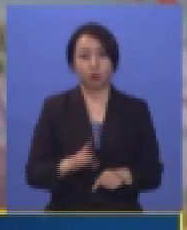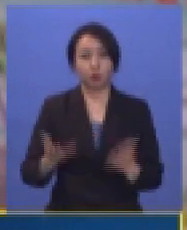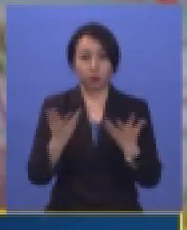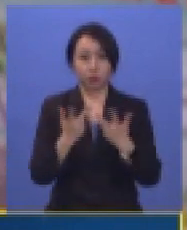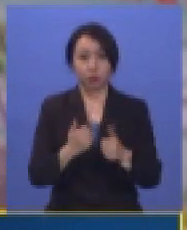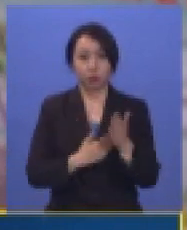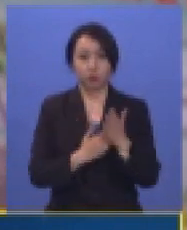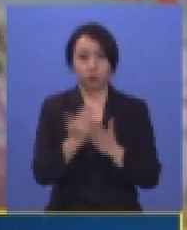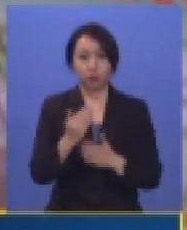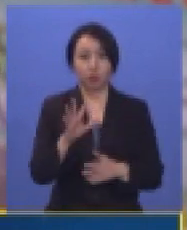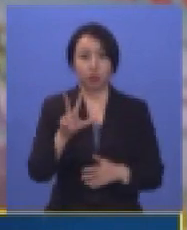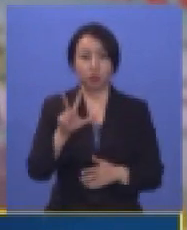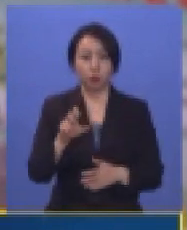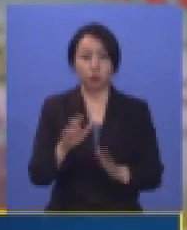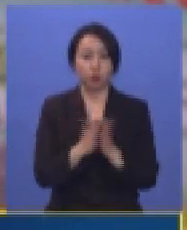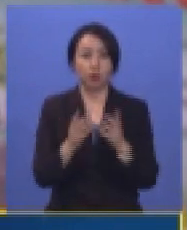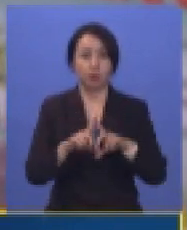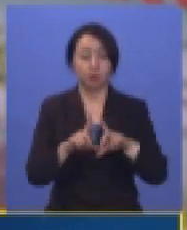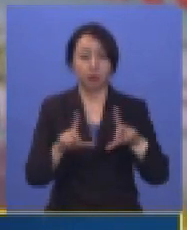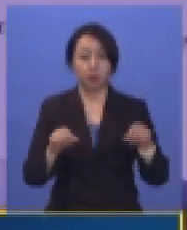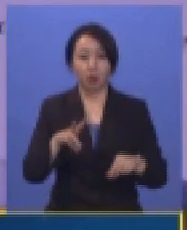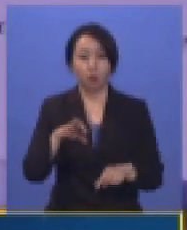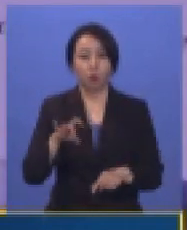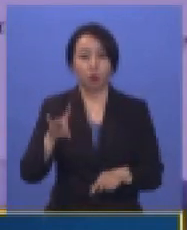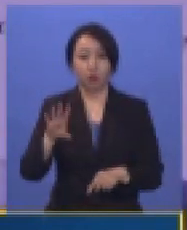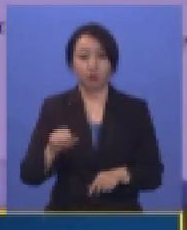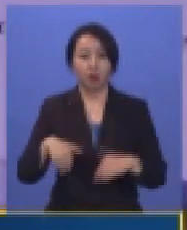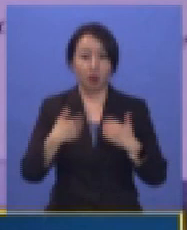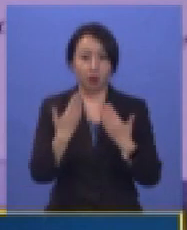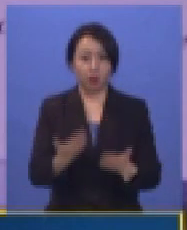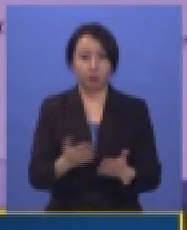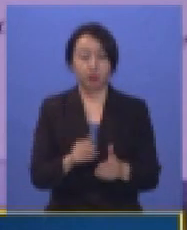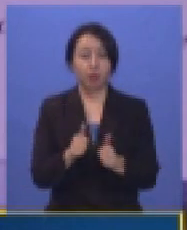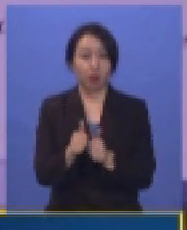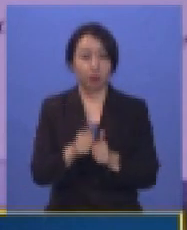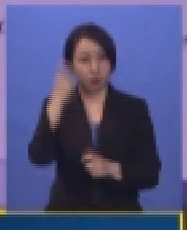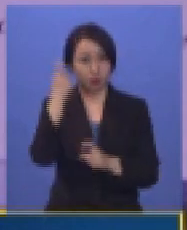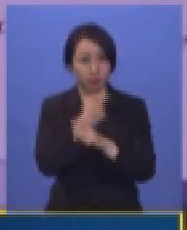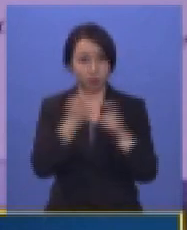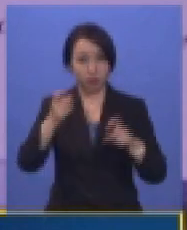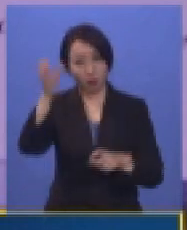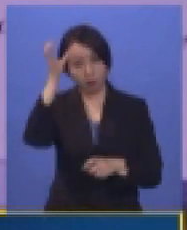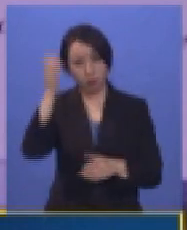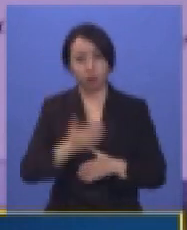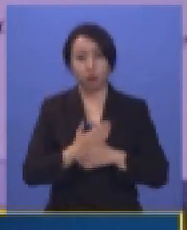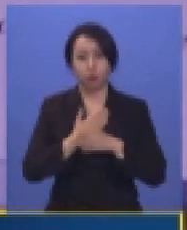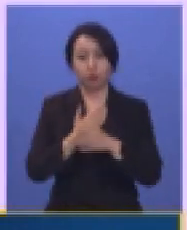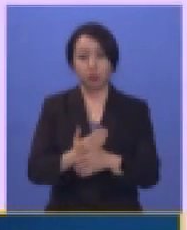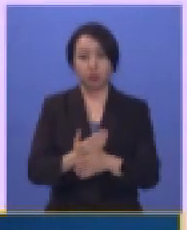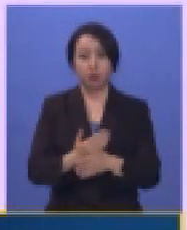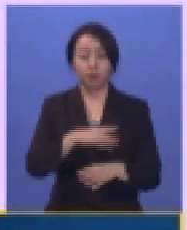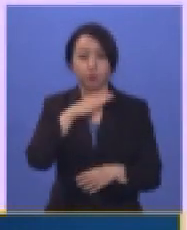насчитывается свыше 300 библиотек. Областная имени Сабита Муканова оказывает коллегам информационную и образовательную поддержку.